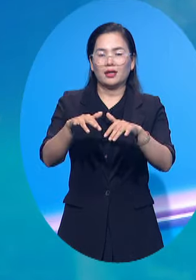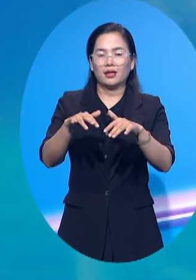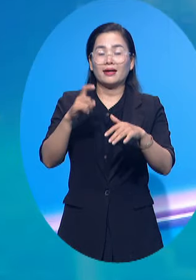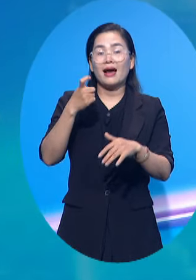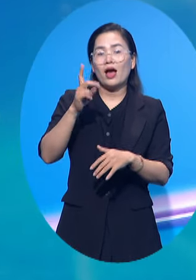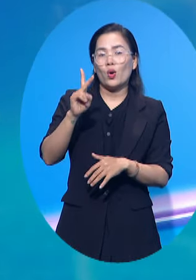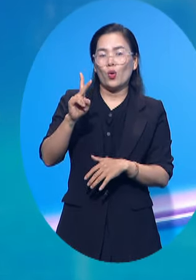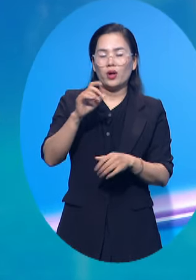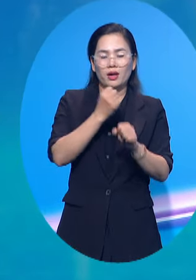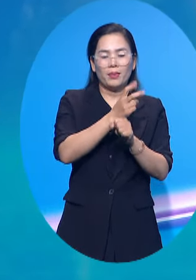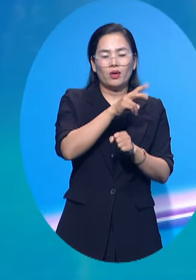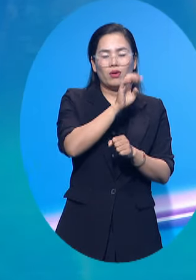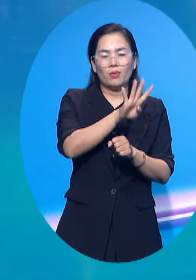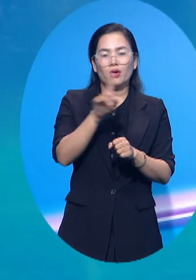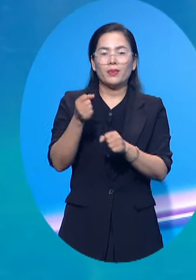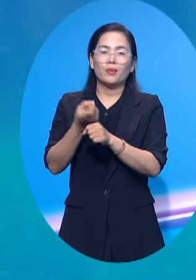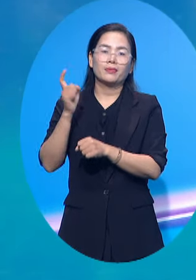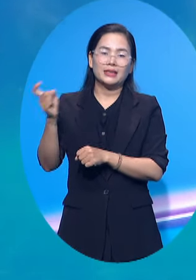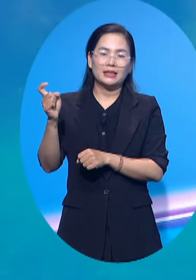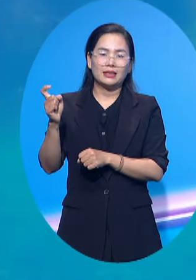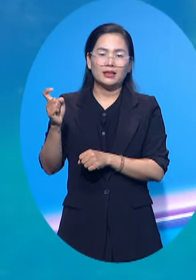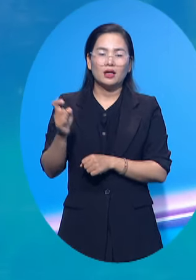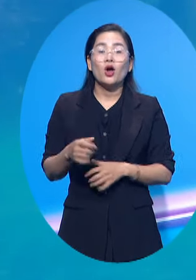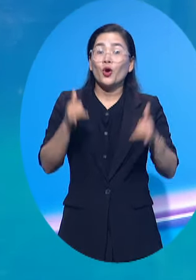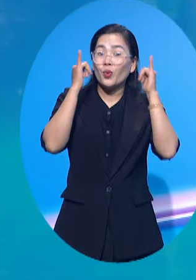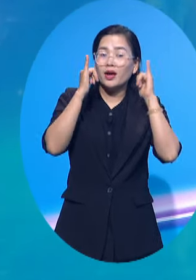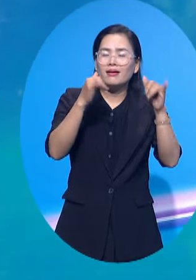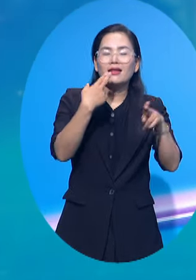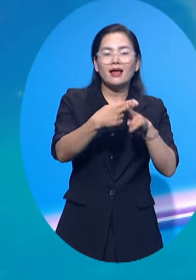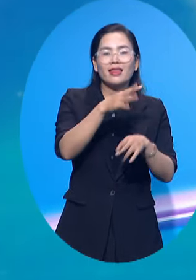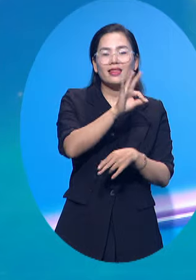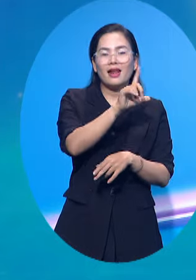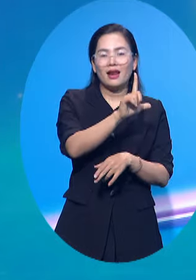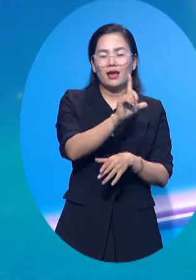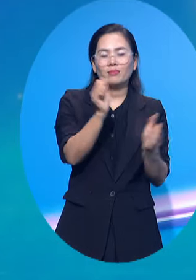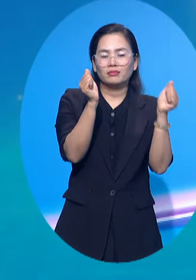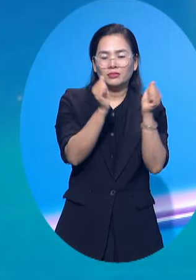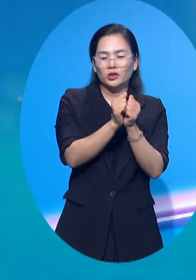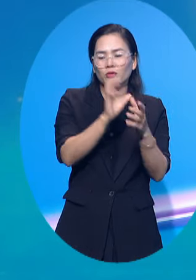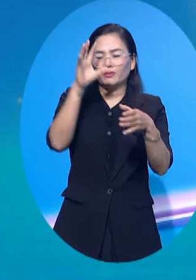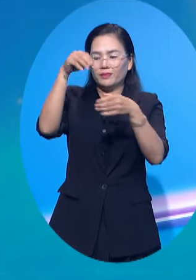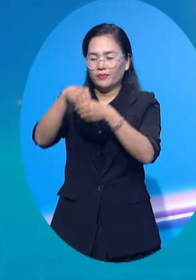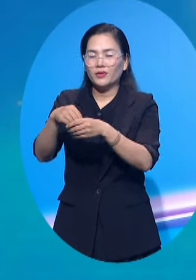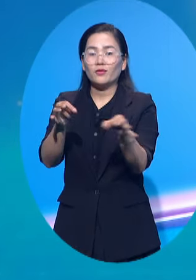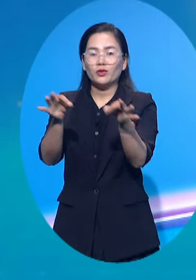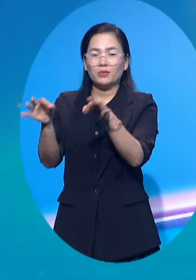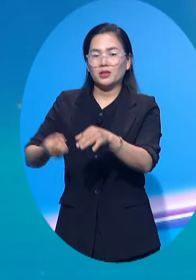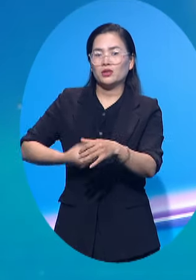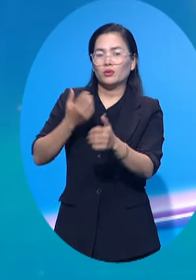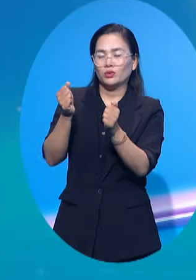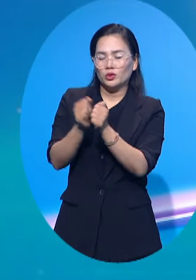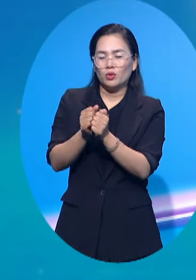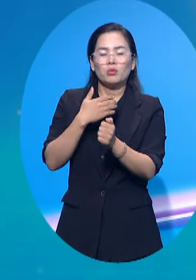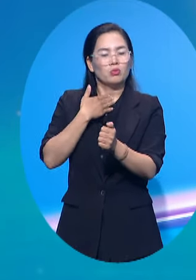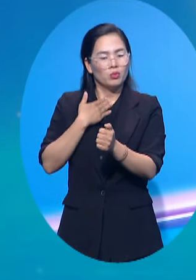2024-2029. Đây là dịp để quy tụ những người con quê hương Thanh Liêm đang làm ăn sinh sống tại thành phố mang tên Bác cùng phát huy truyền thống đoàn kết